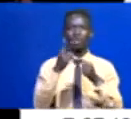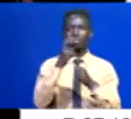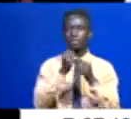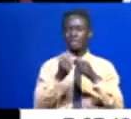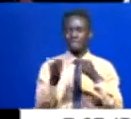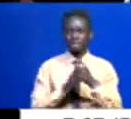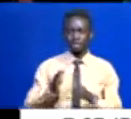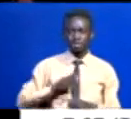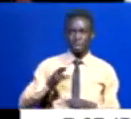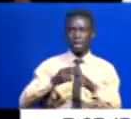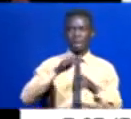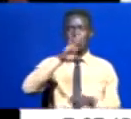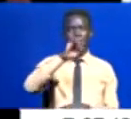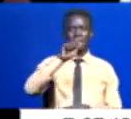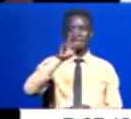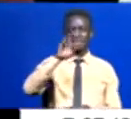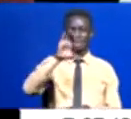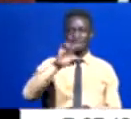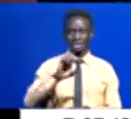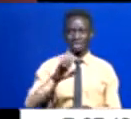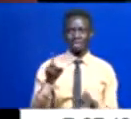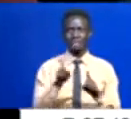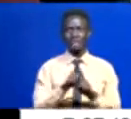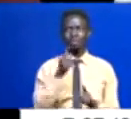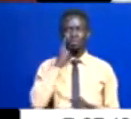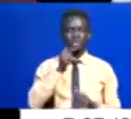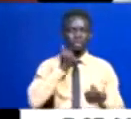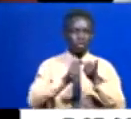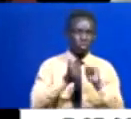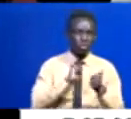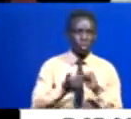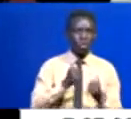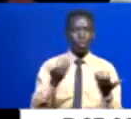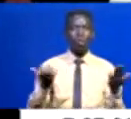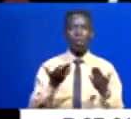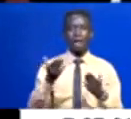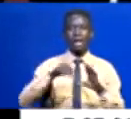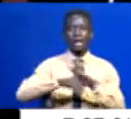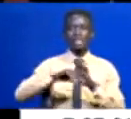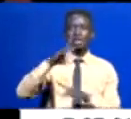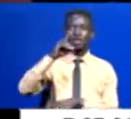Chepkoech, na mshindi wa nishani ya shaba ya michezo ya Jumuiya ya Madola Wiseman Were.